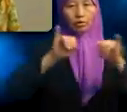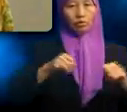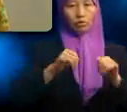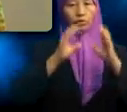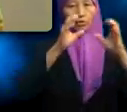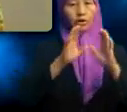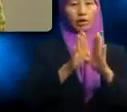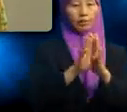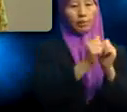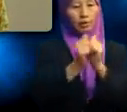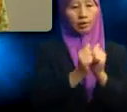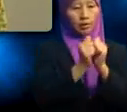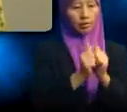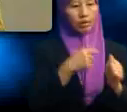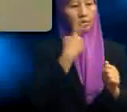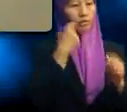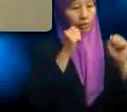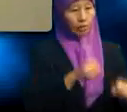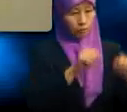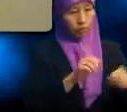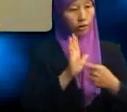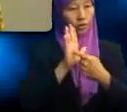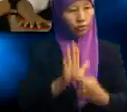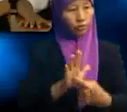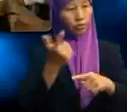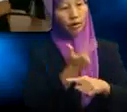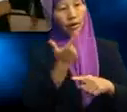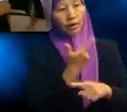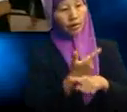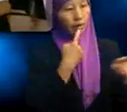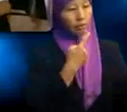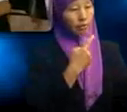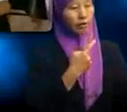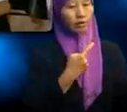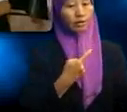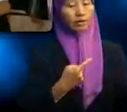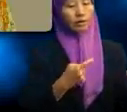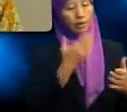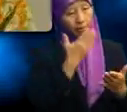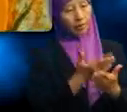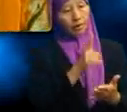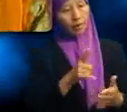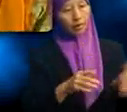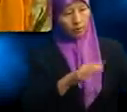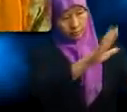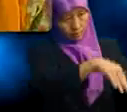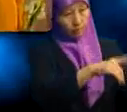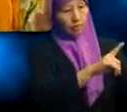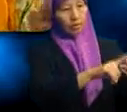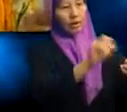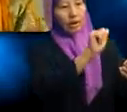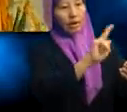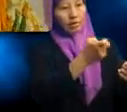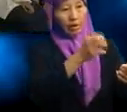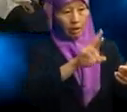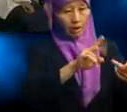berjemaah. Siapa yang boleh tunjukkan kepada kita semua? Saya, saya. Baiklah, Ridwan,